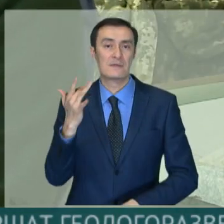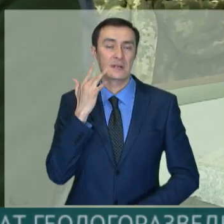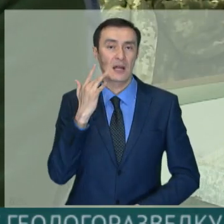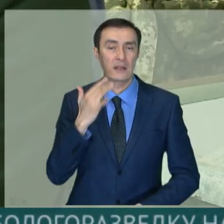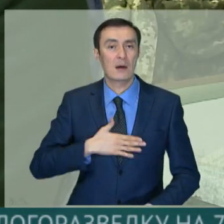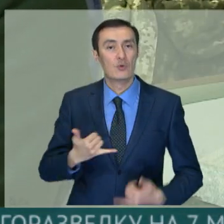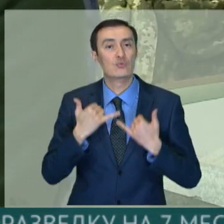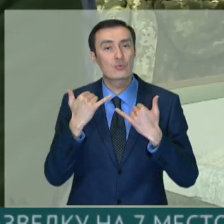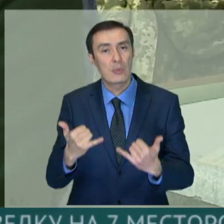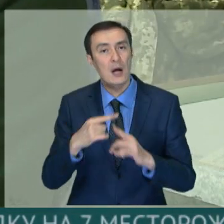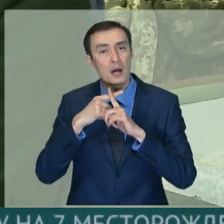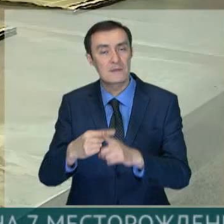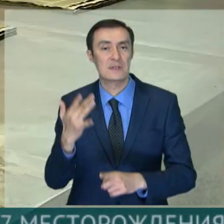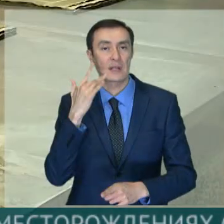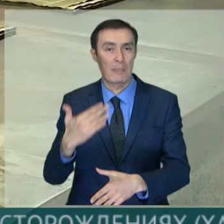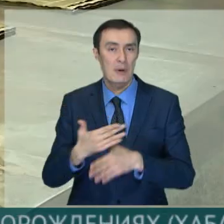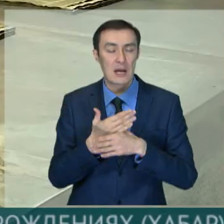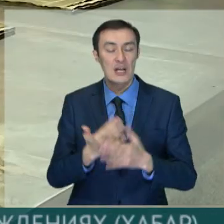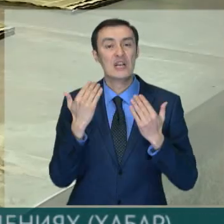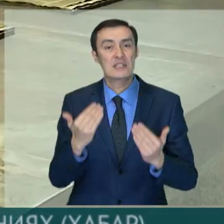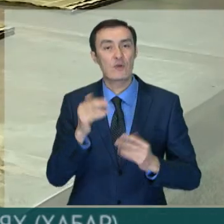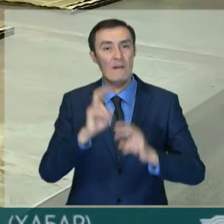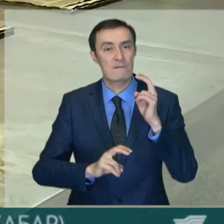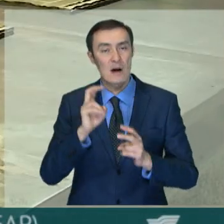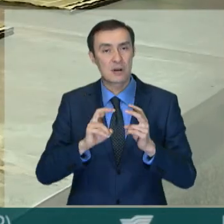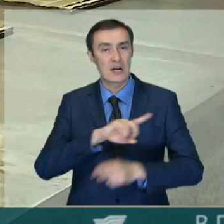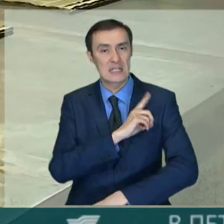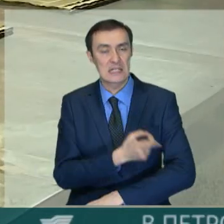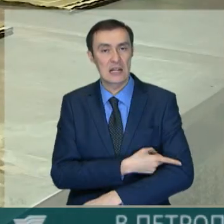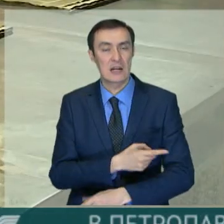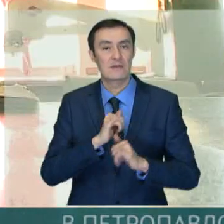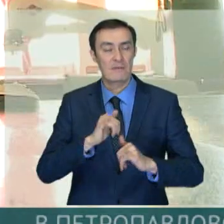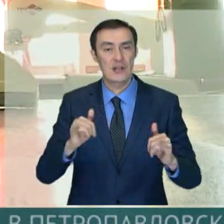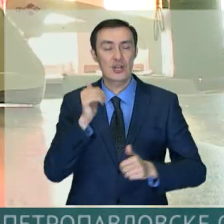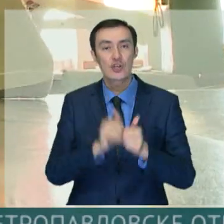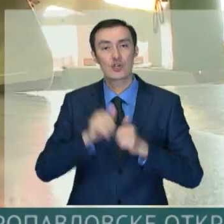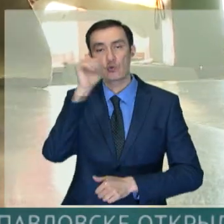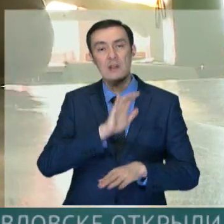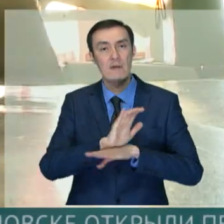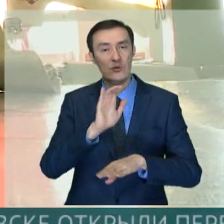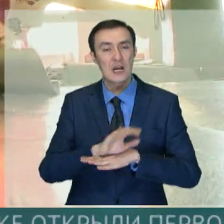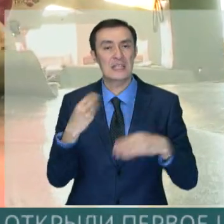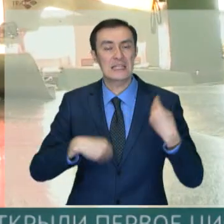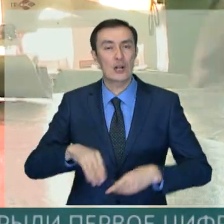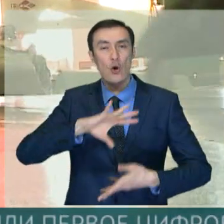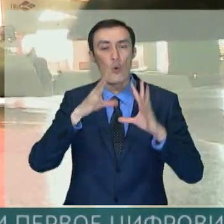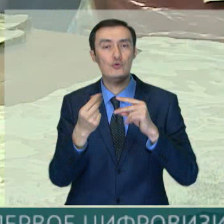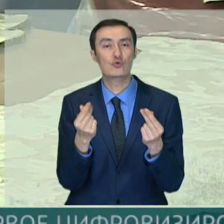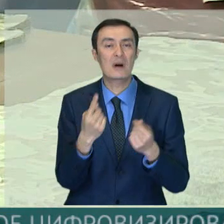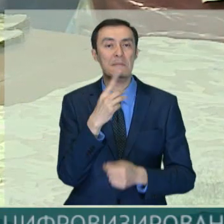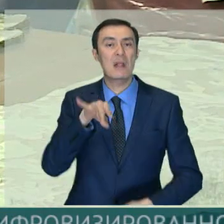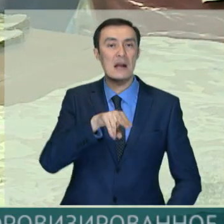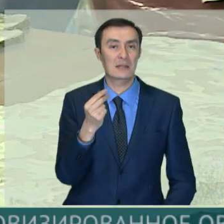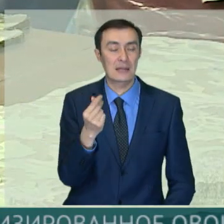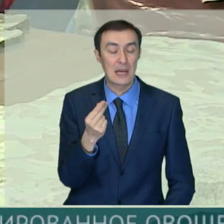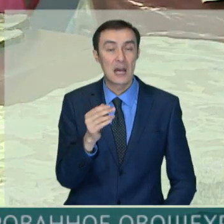на уступку, всегда помогает. Сегодня фабрика твердо стоит на ногах, ежегодно выпускает изделия на общую сумму больше миллиарда